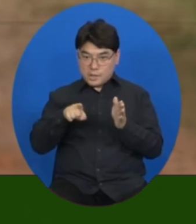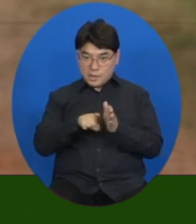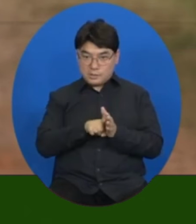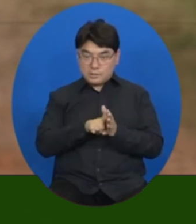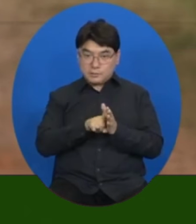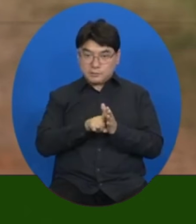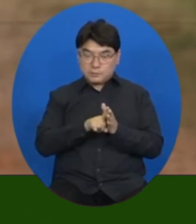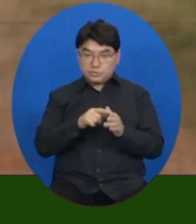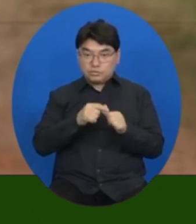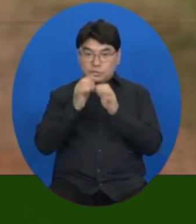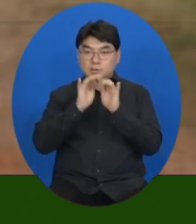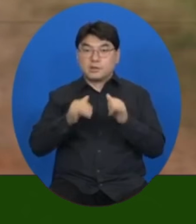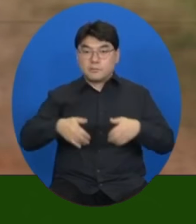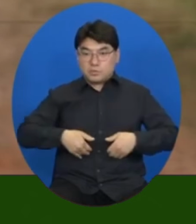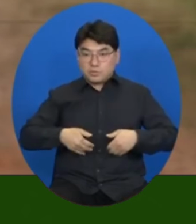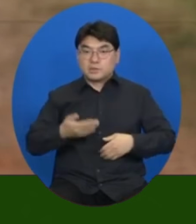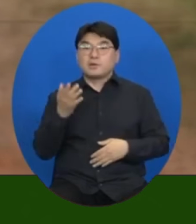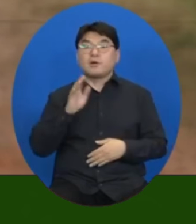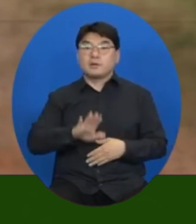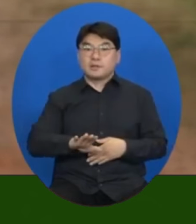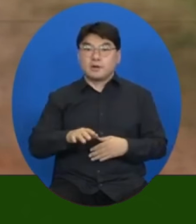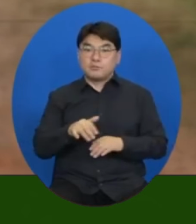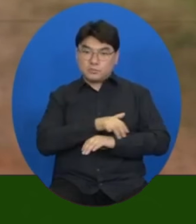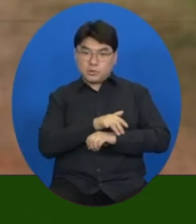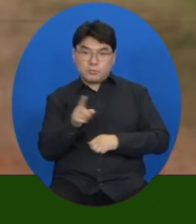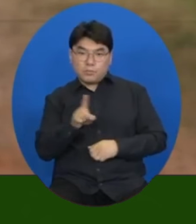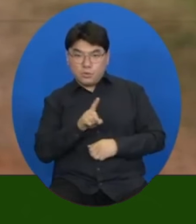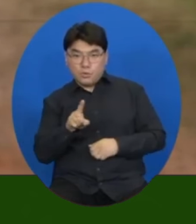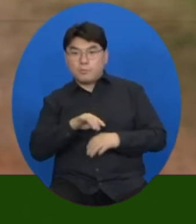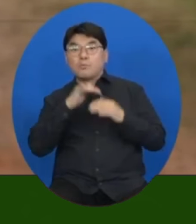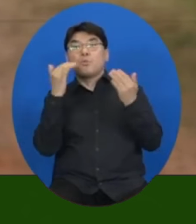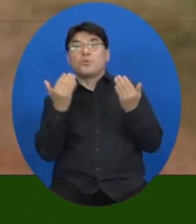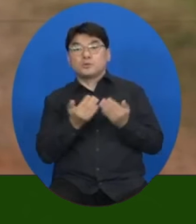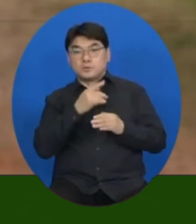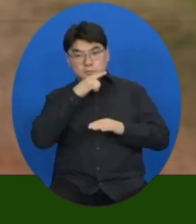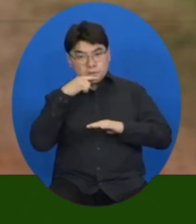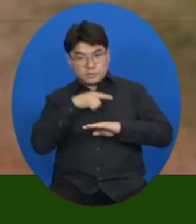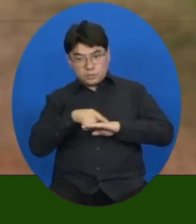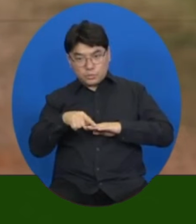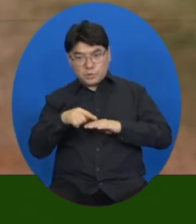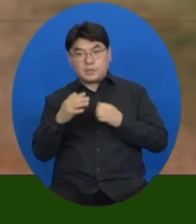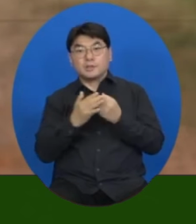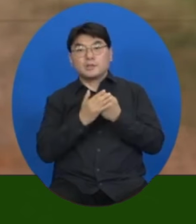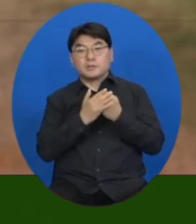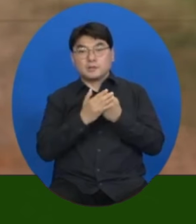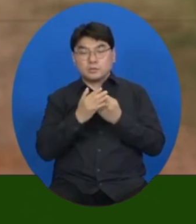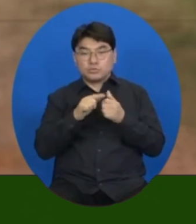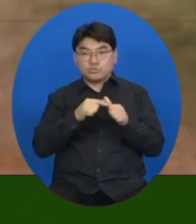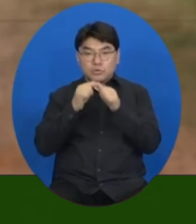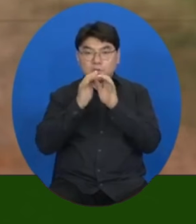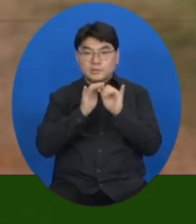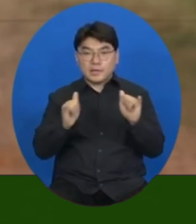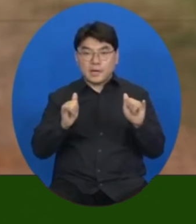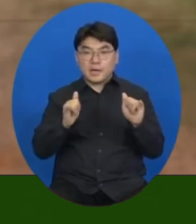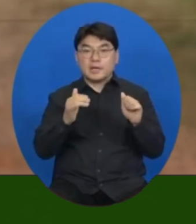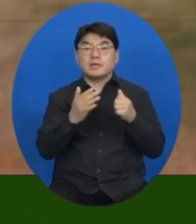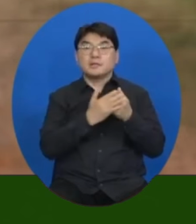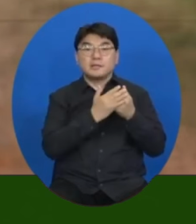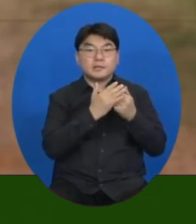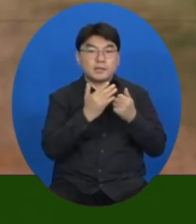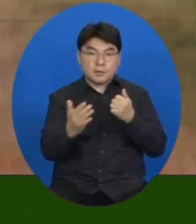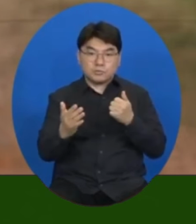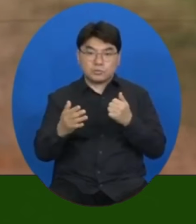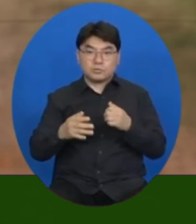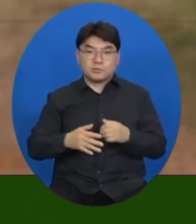민족을 구원할 메시아요 이게 굉장히 불편한 거예요 왜요 우리는 선택받은 민족인데 다른 민족도 구원하며 그게 뭘